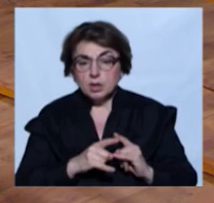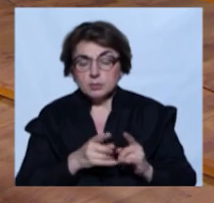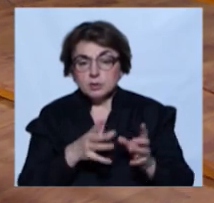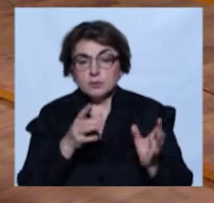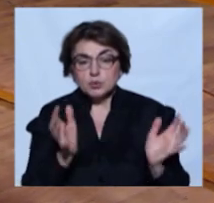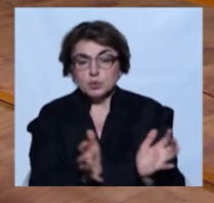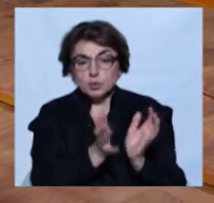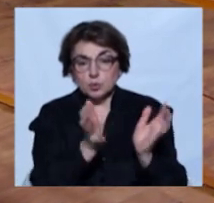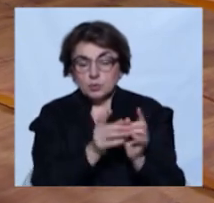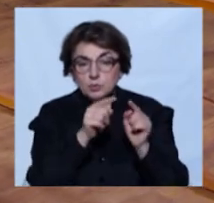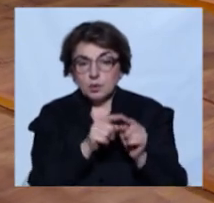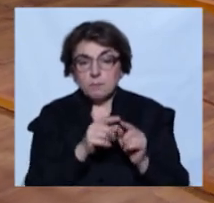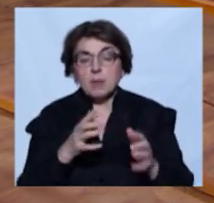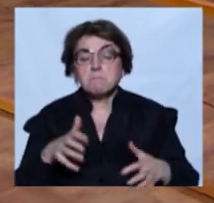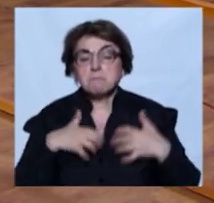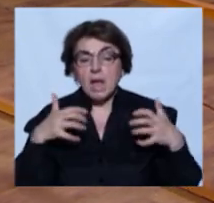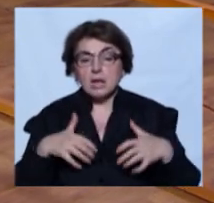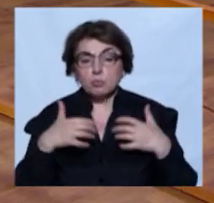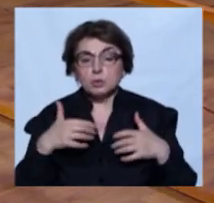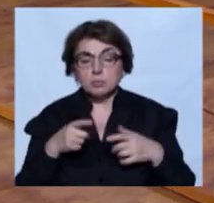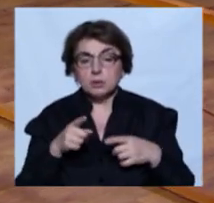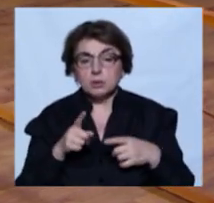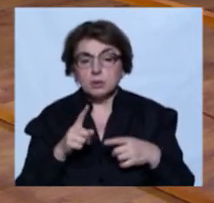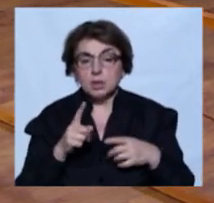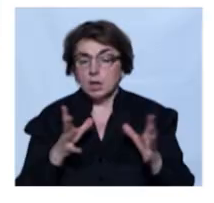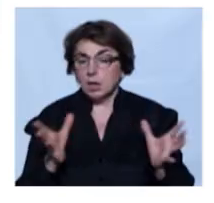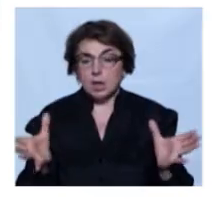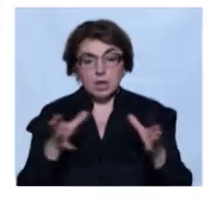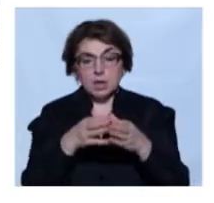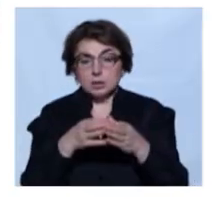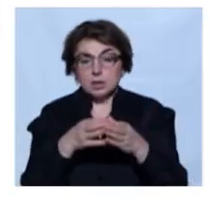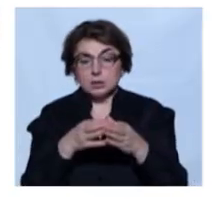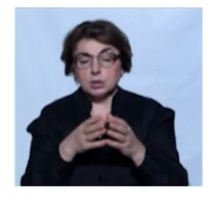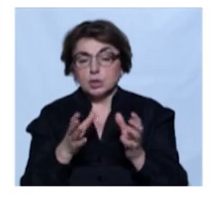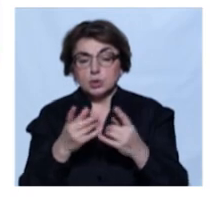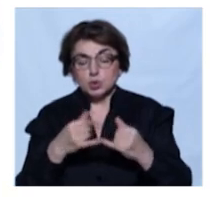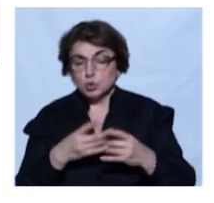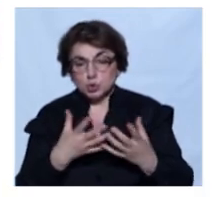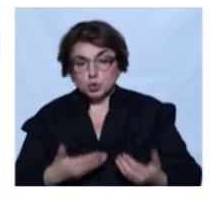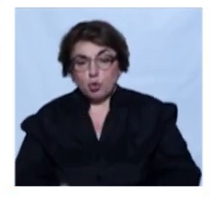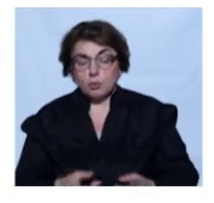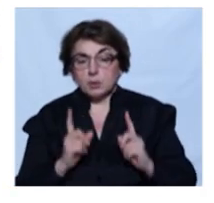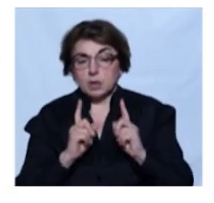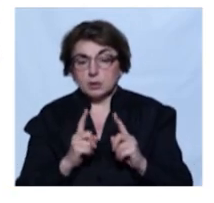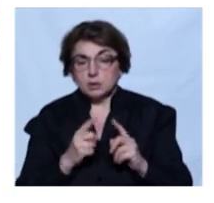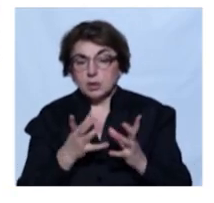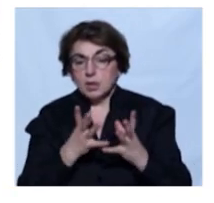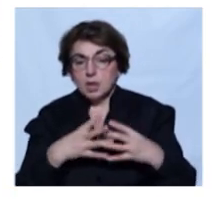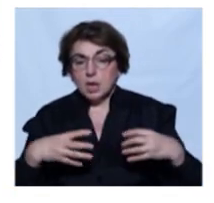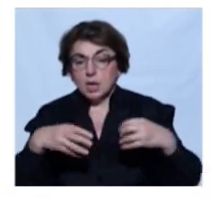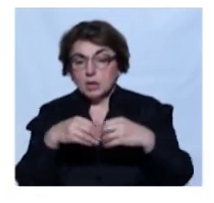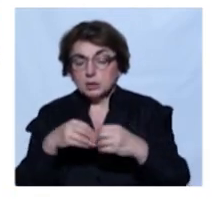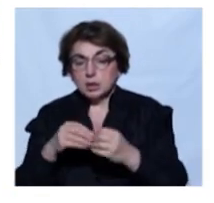მიზნით. მაგალითად, მაიმუნები. მაიმუნები ერთად ცხოვრობენ, რადგან ისინი ერთად